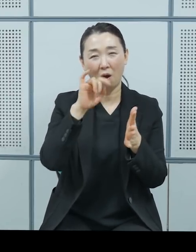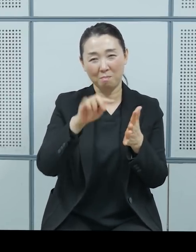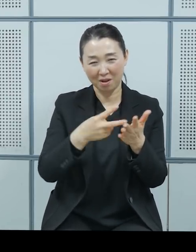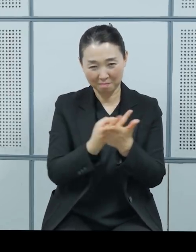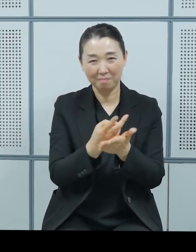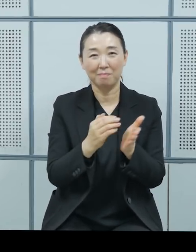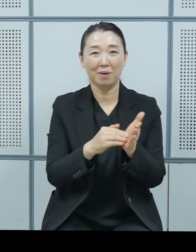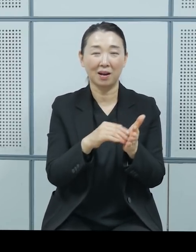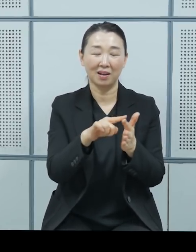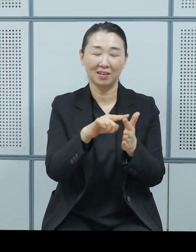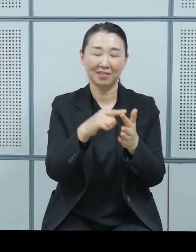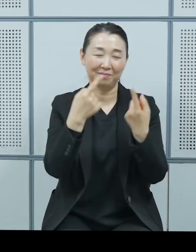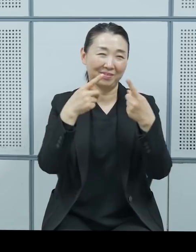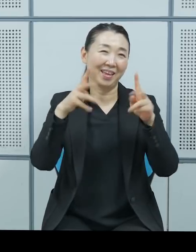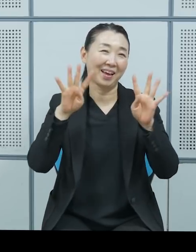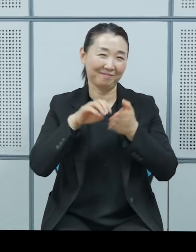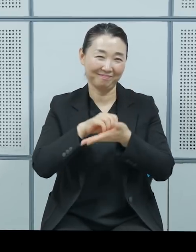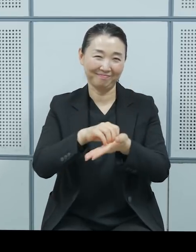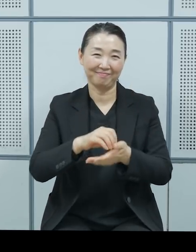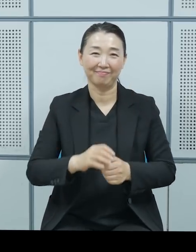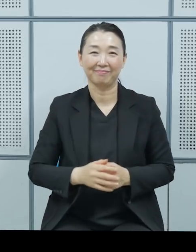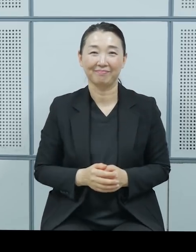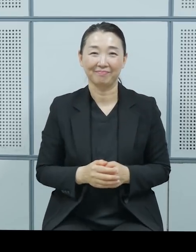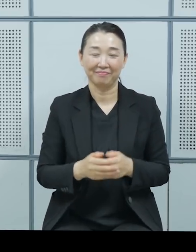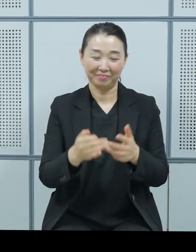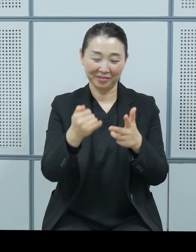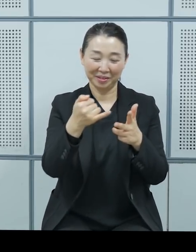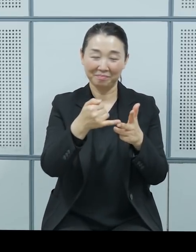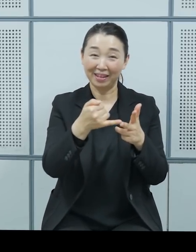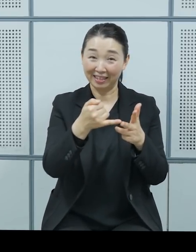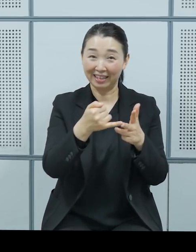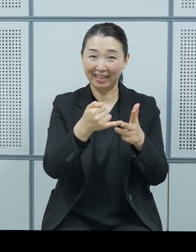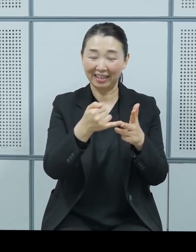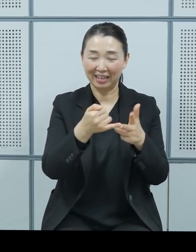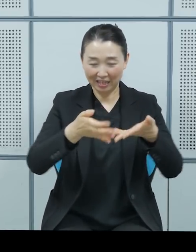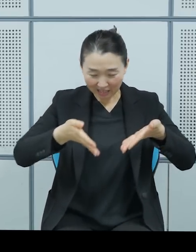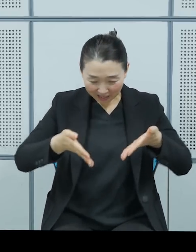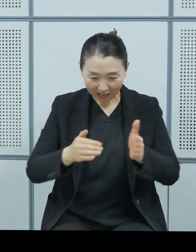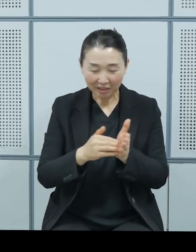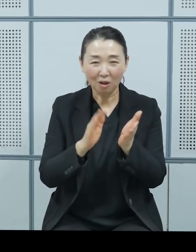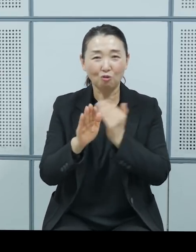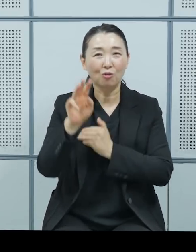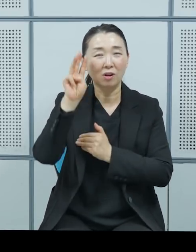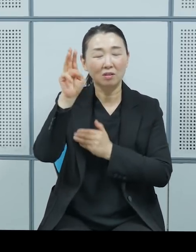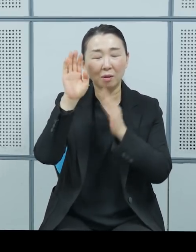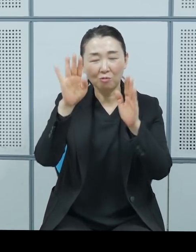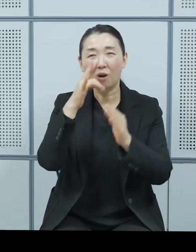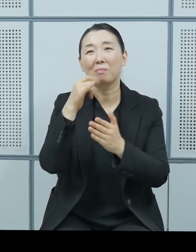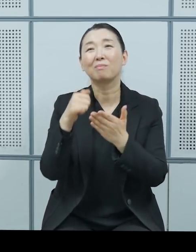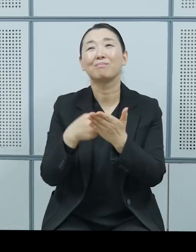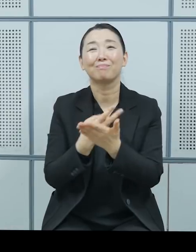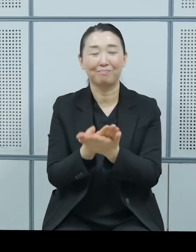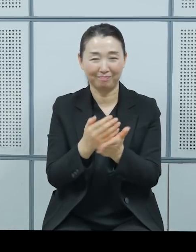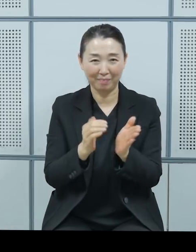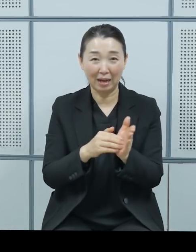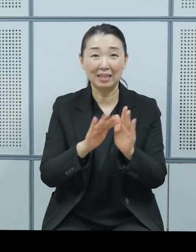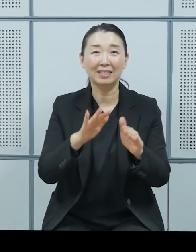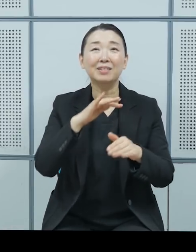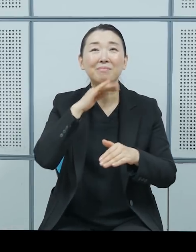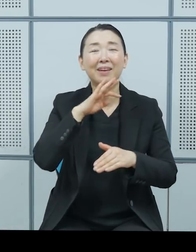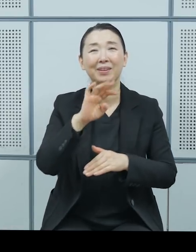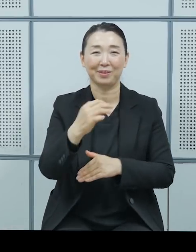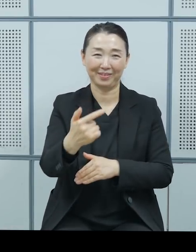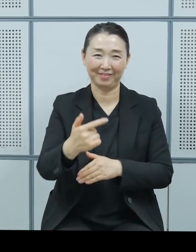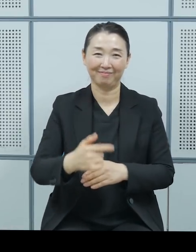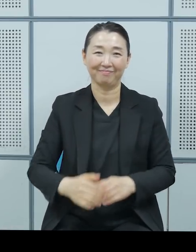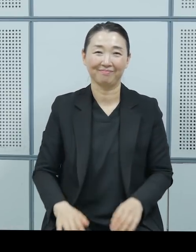저 녀석이 원래 이제 대학생이 되었고요. 그리고 막내가 태어나자마자 3일 뒤에 엄마가 쓰러졌는데 아이고. 제가 이제 16살이